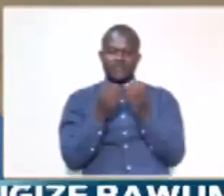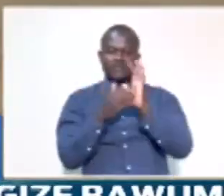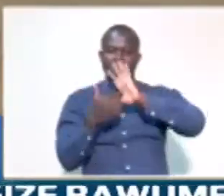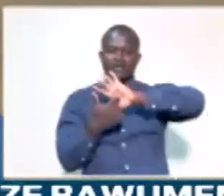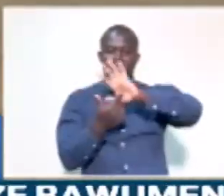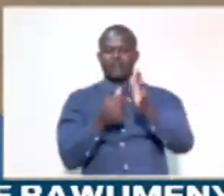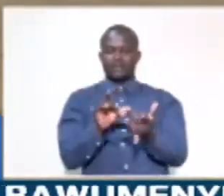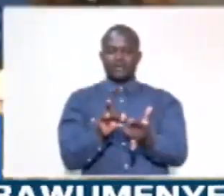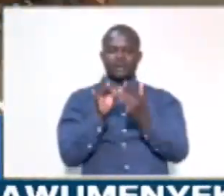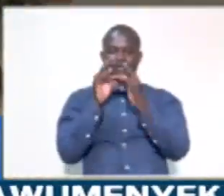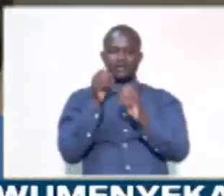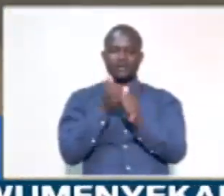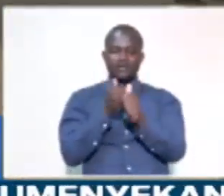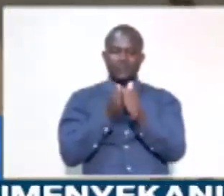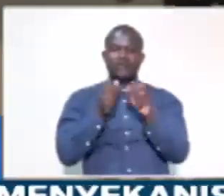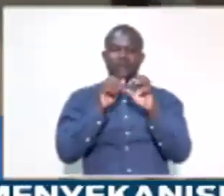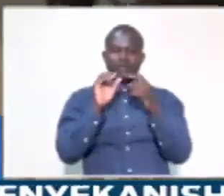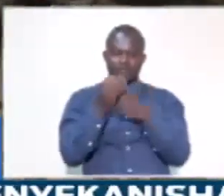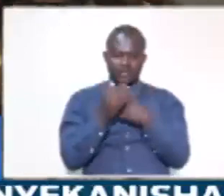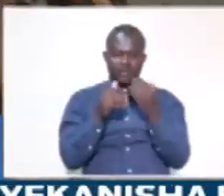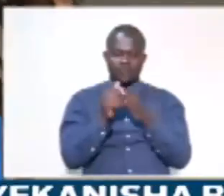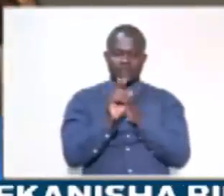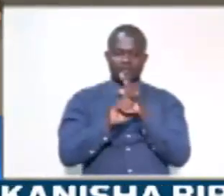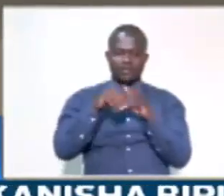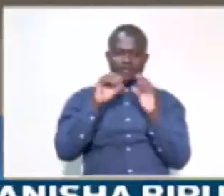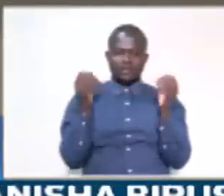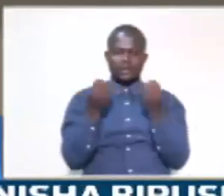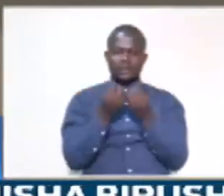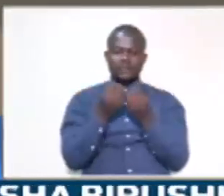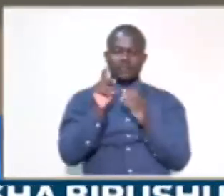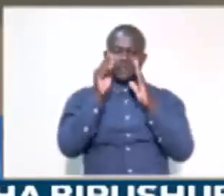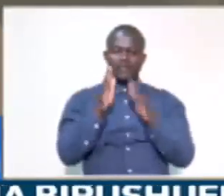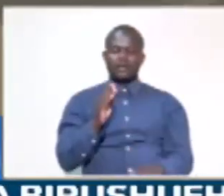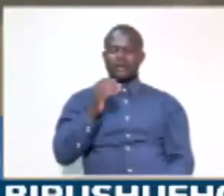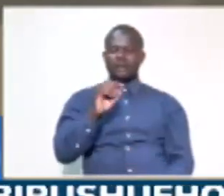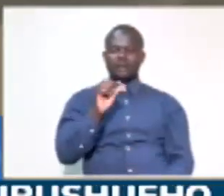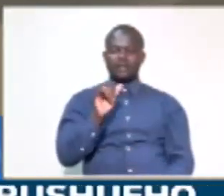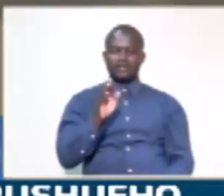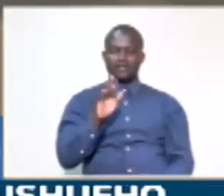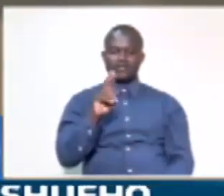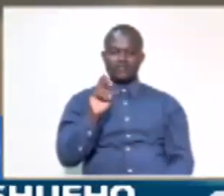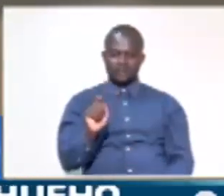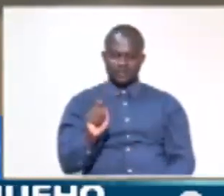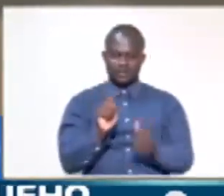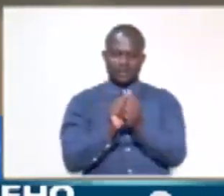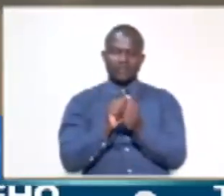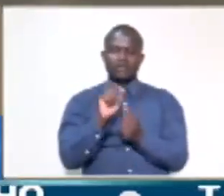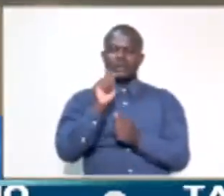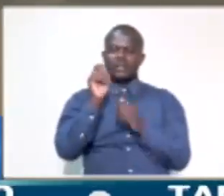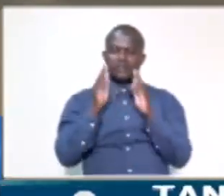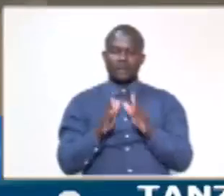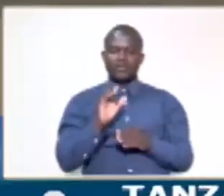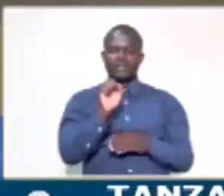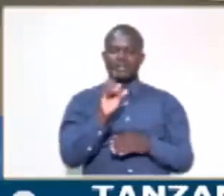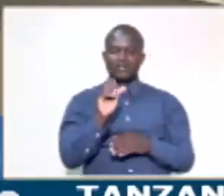Hanagaragazwa umwihariko wa buri muco n'uturere two muri uyu muryango. Umunyakenya Gift Charles Munga Wambeyi Boaz umunyatanzania ndetse na